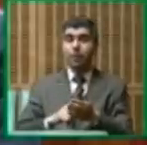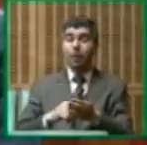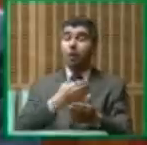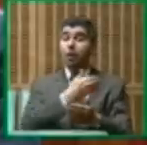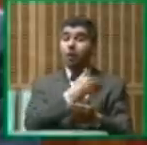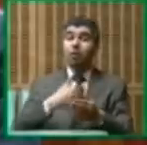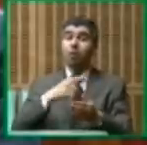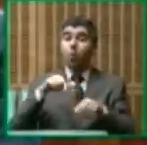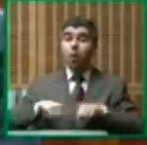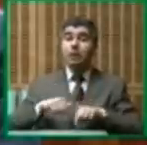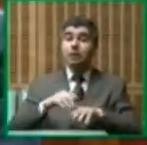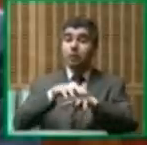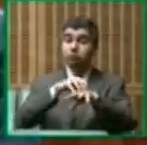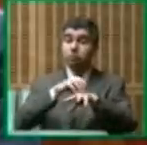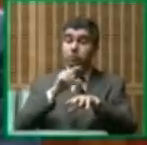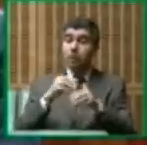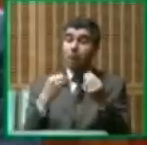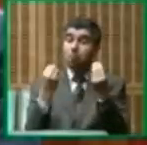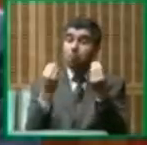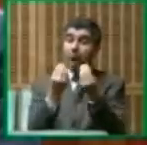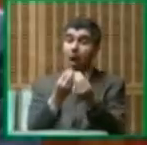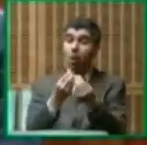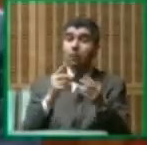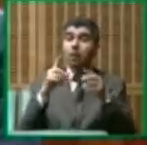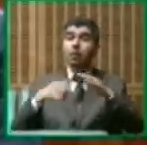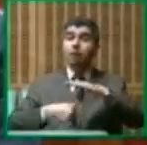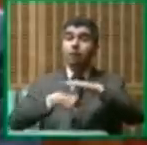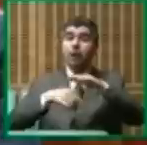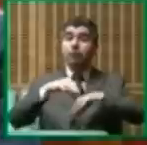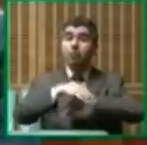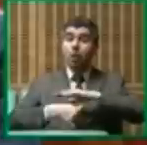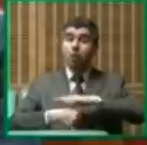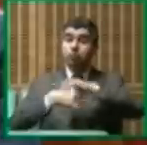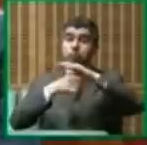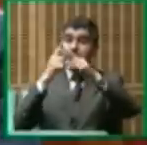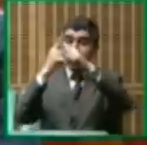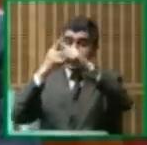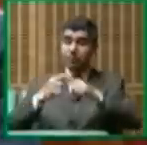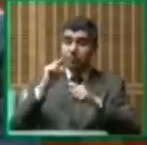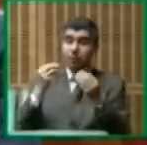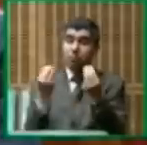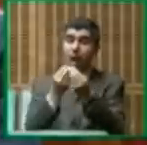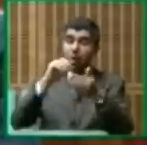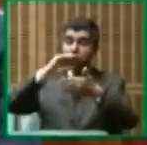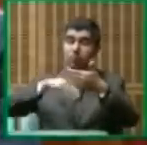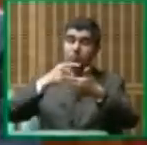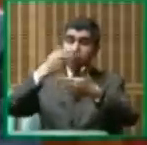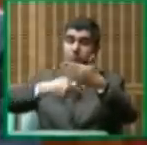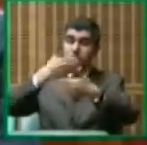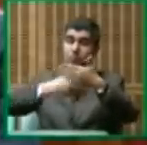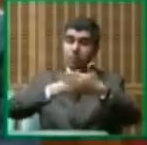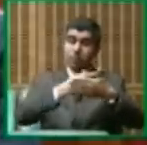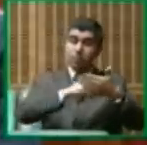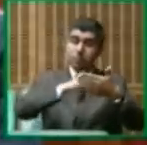وزير الداخلية والمندوب السامي للتخطيط إلى التنسيق المحكم مع باقي القطاعات الوزارية والمؤسسات العمومية والسلطات والهيئات